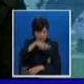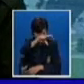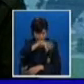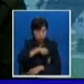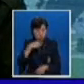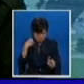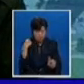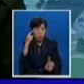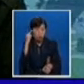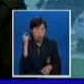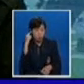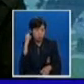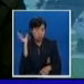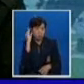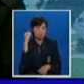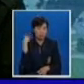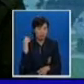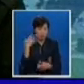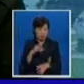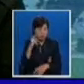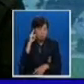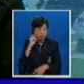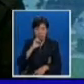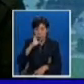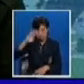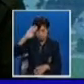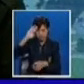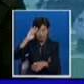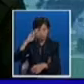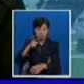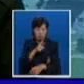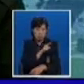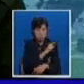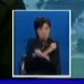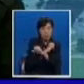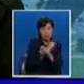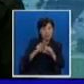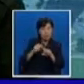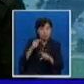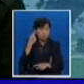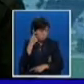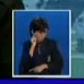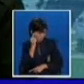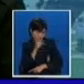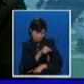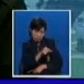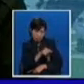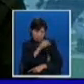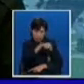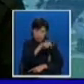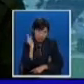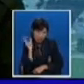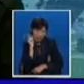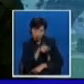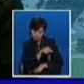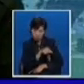ก็พยายามให้หน่วยเนี้ยได้สกัดกั้นนะครับไม่ทราบว่าจะเป็นจำนวนเดียวกันหรือไม่อย่างไรก็ตามนะครับแ